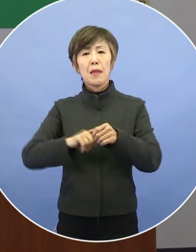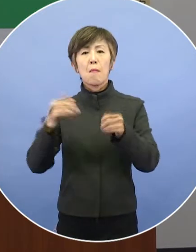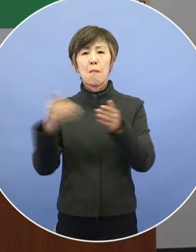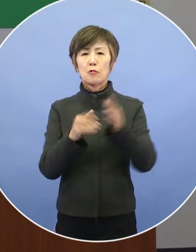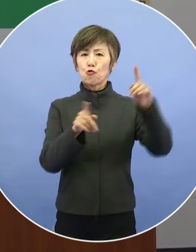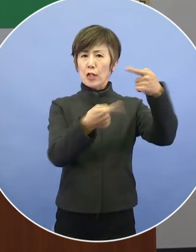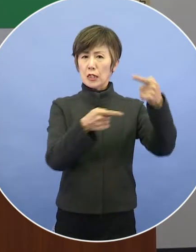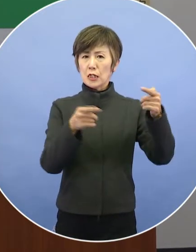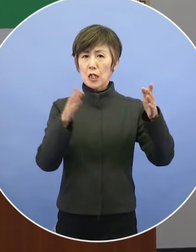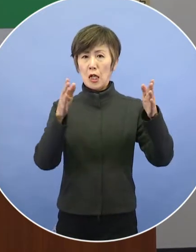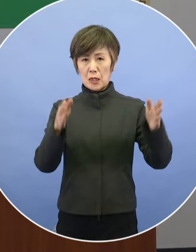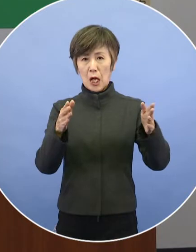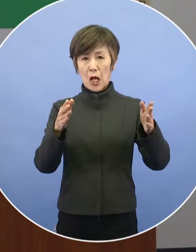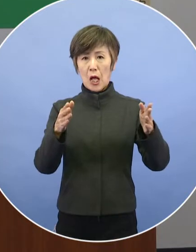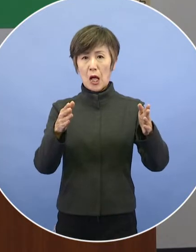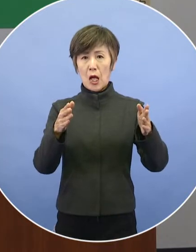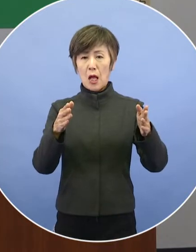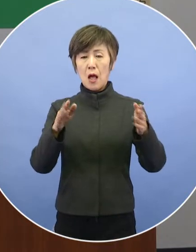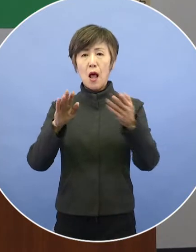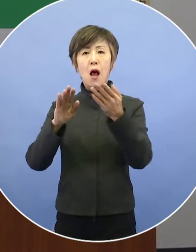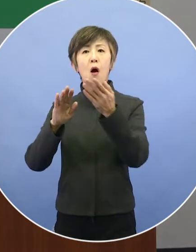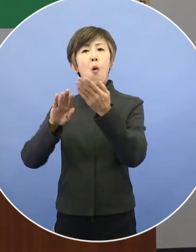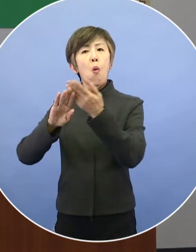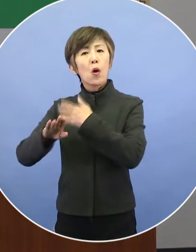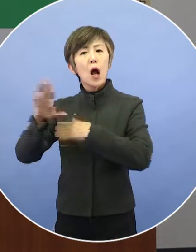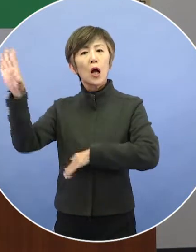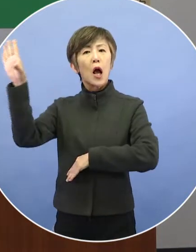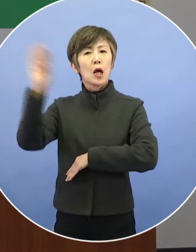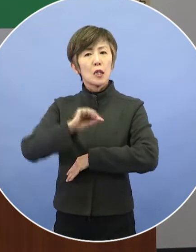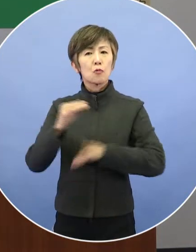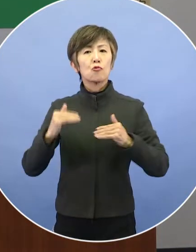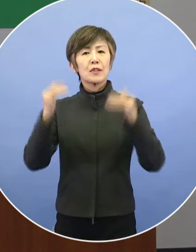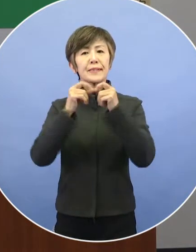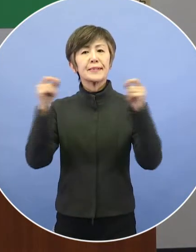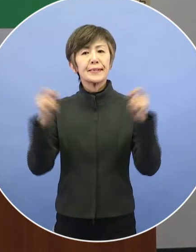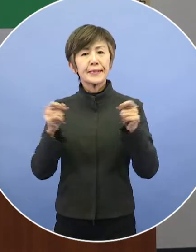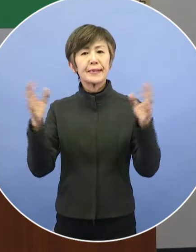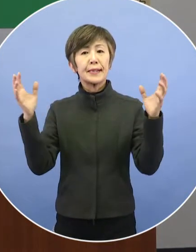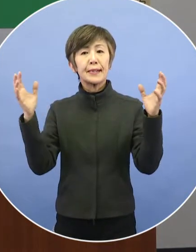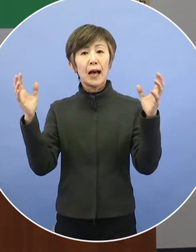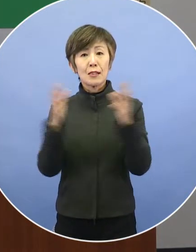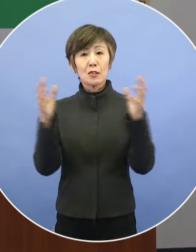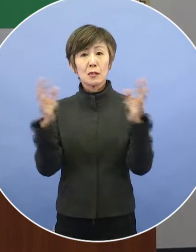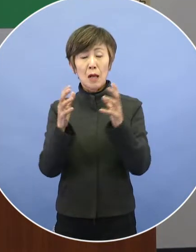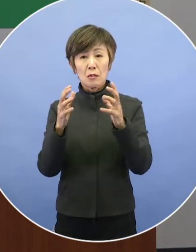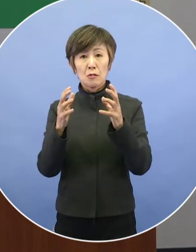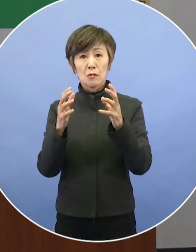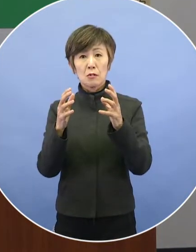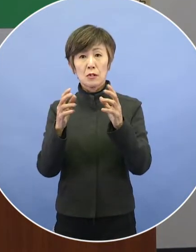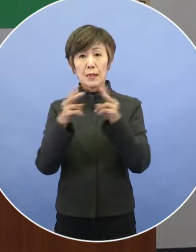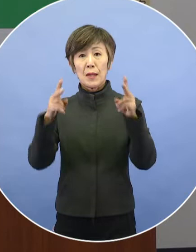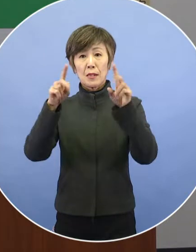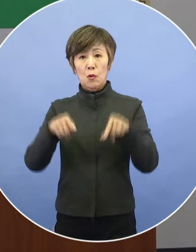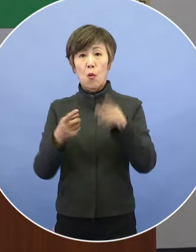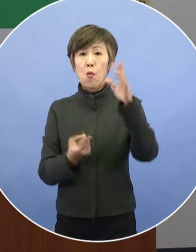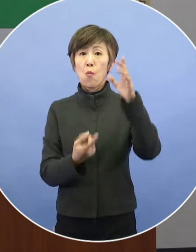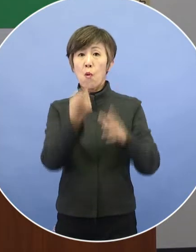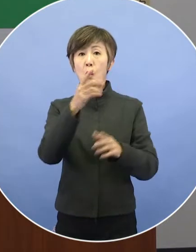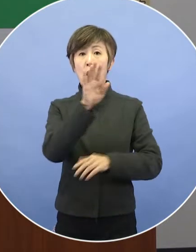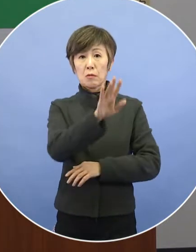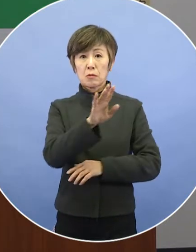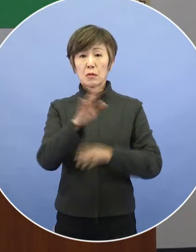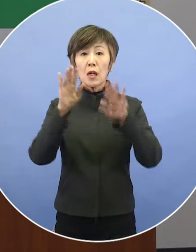年末年始特にあの規制とか成人式こうしたあの人が集まることが増えてまいります